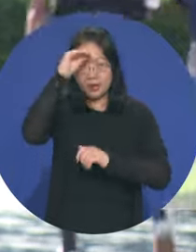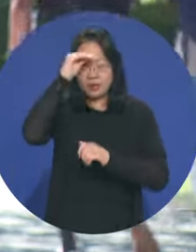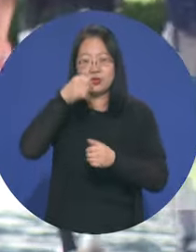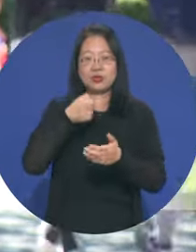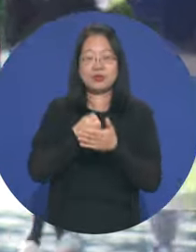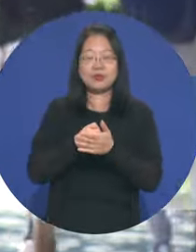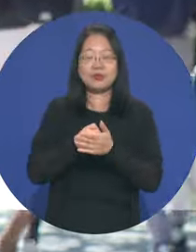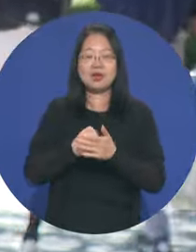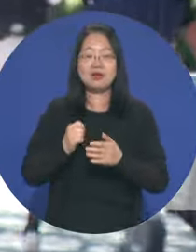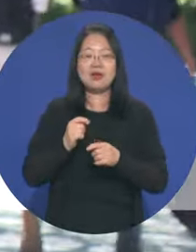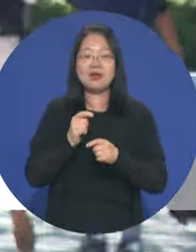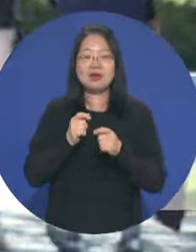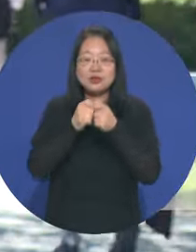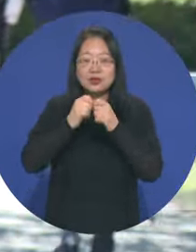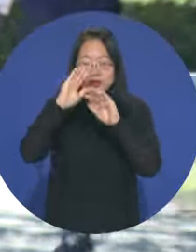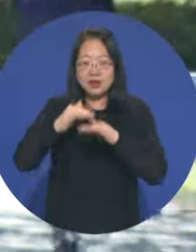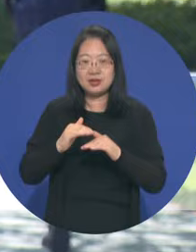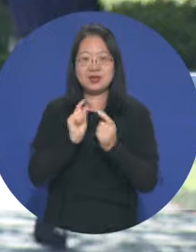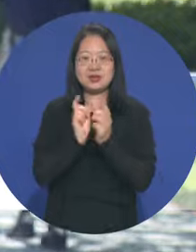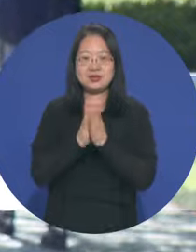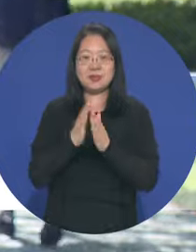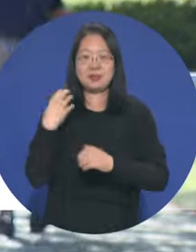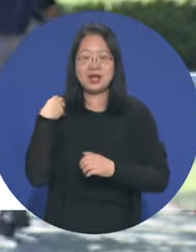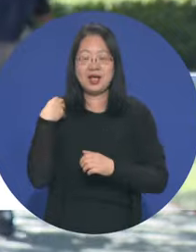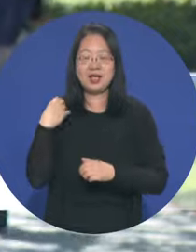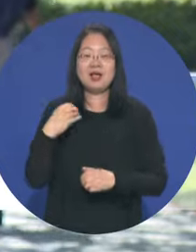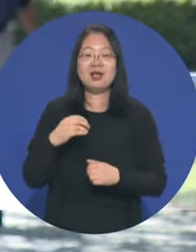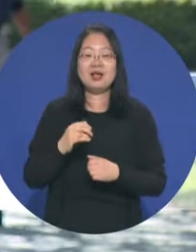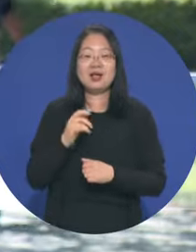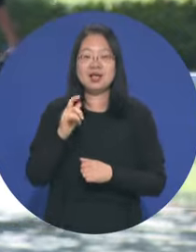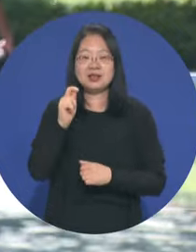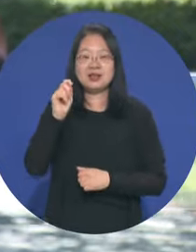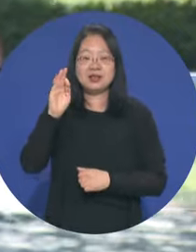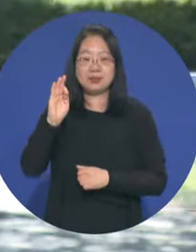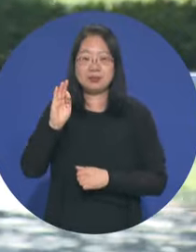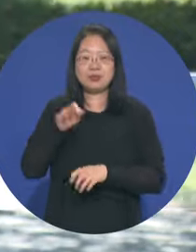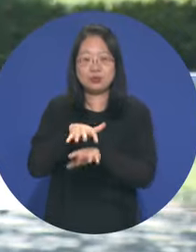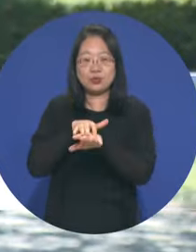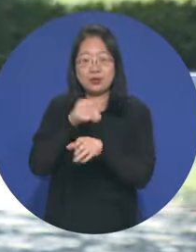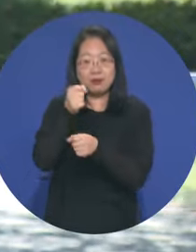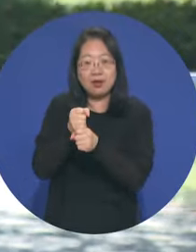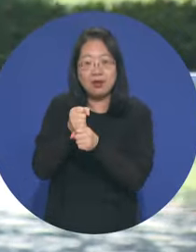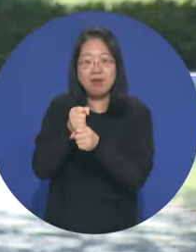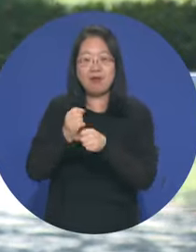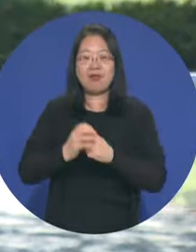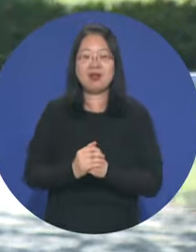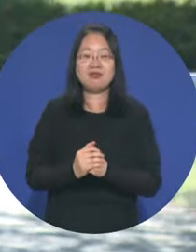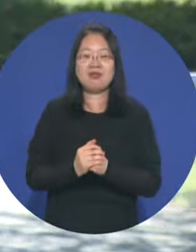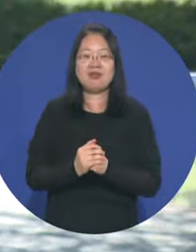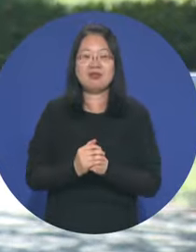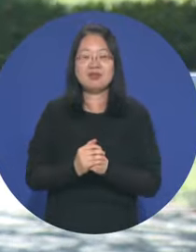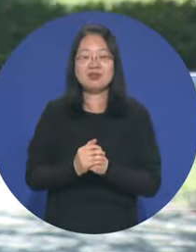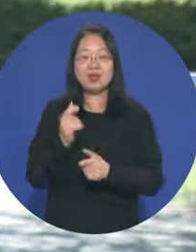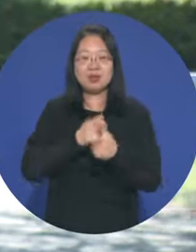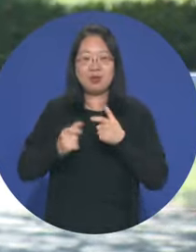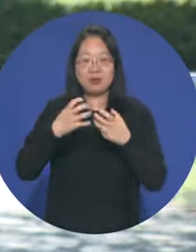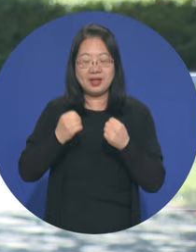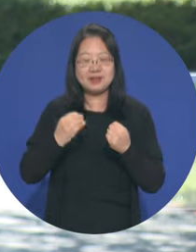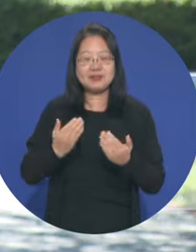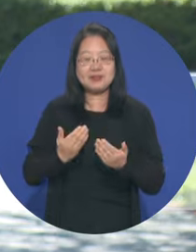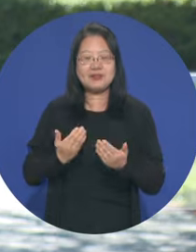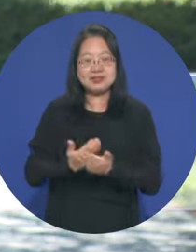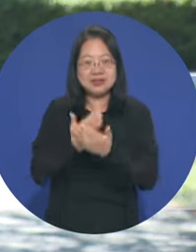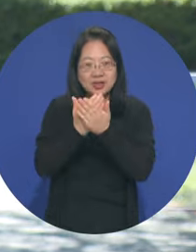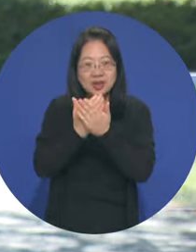했습니다. 보다 구체적으로는 서로 간에 실무 그룹 간에 그 TF를 구성하기로 해서 거기에서